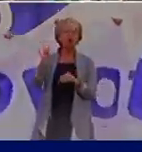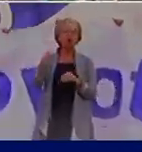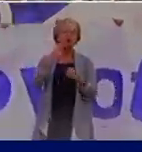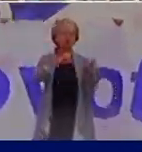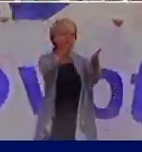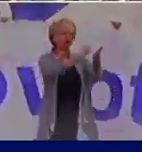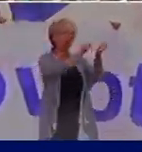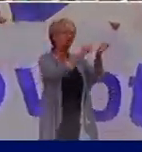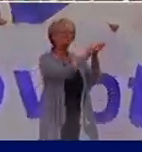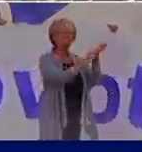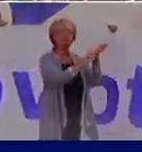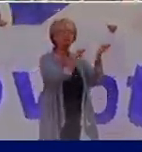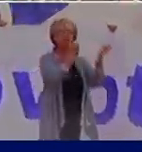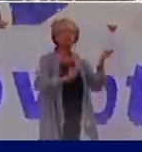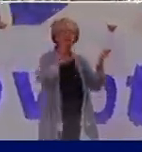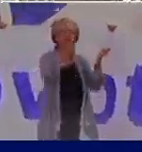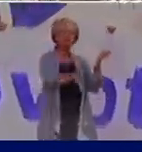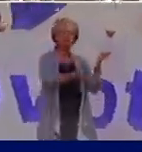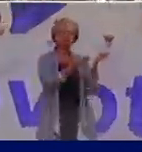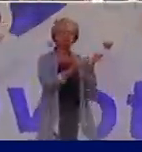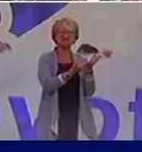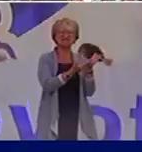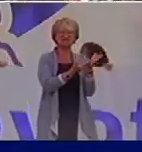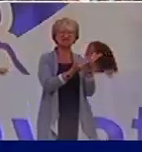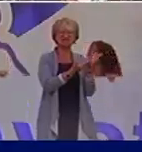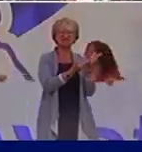scritto in quella schifezza. Ma